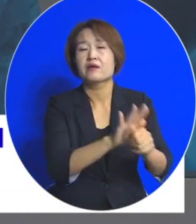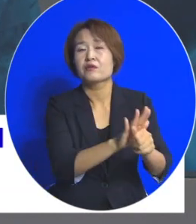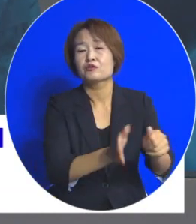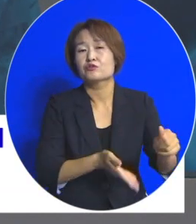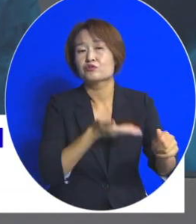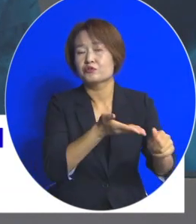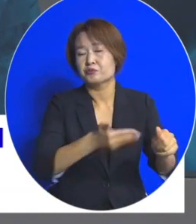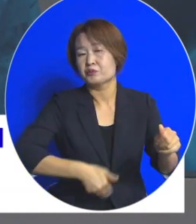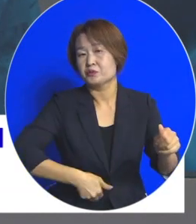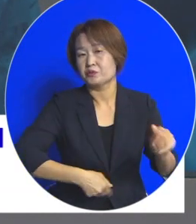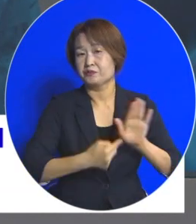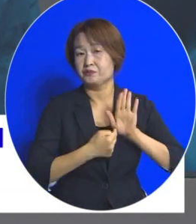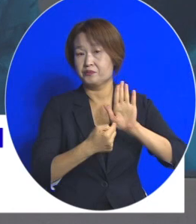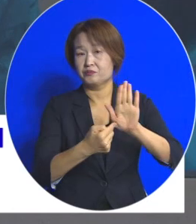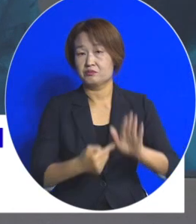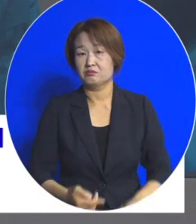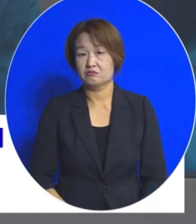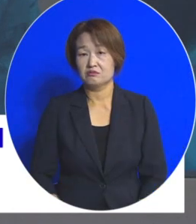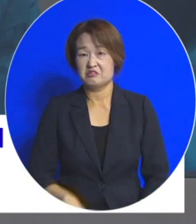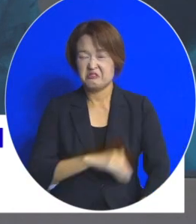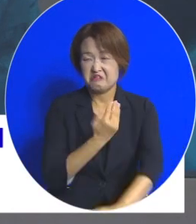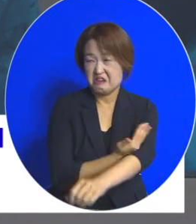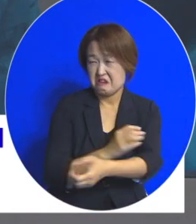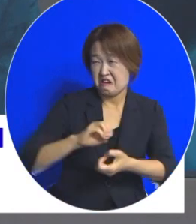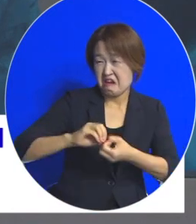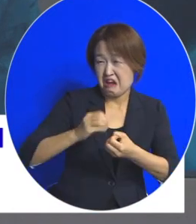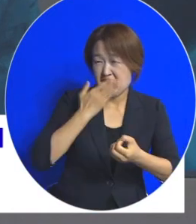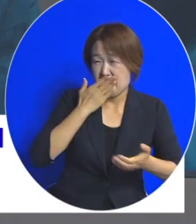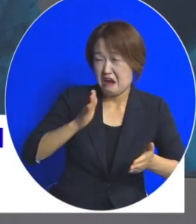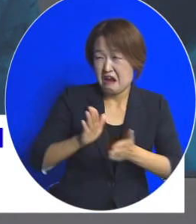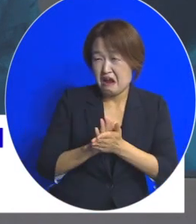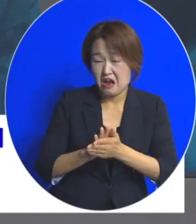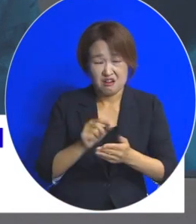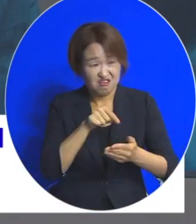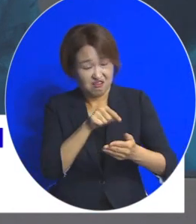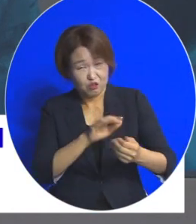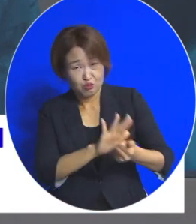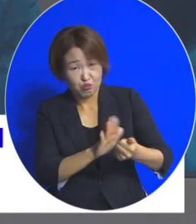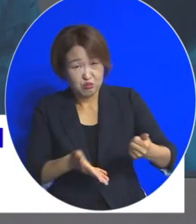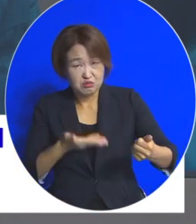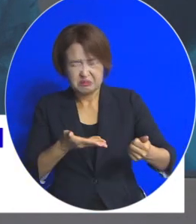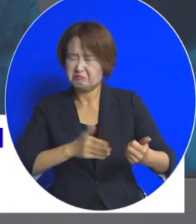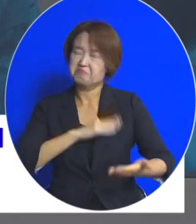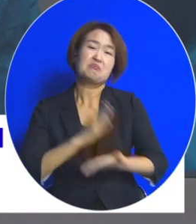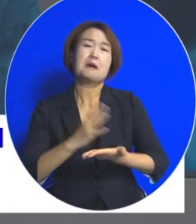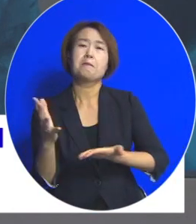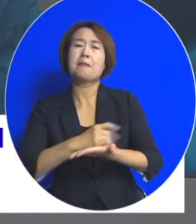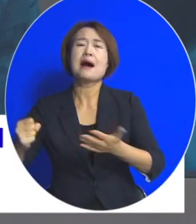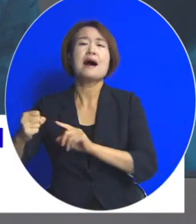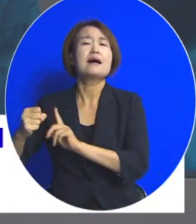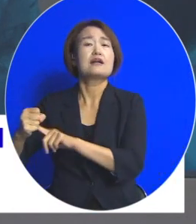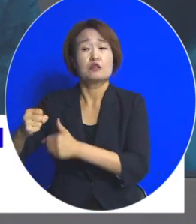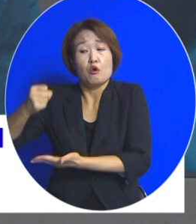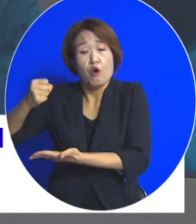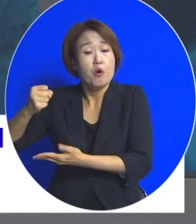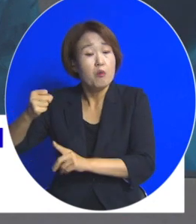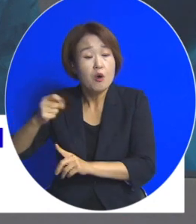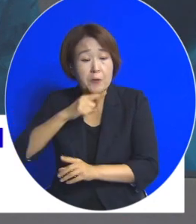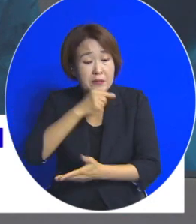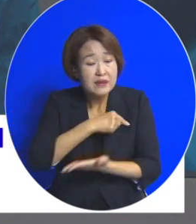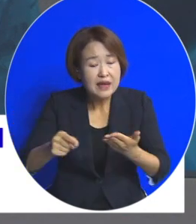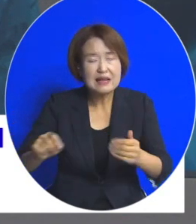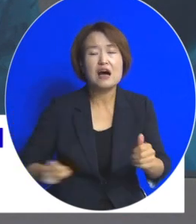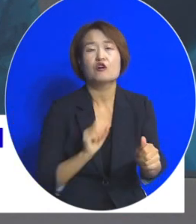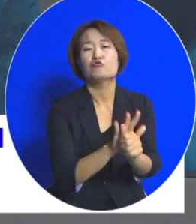밝혔습니다 특히 이권 부패 카르텔의 보조금을 배제하고 그 재원을 복구와 피해보전에 투입해야 한다고 강조했습니다